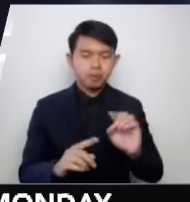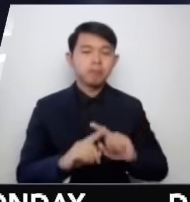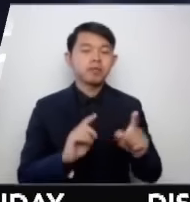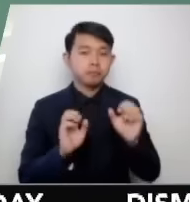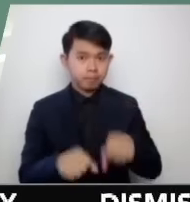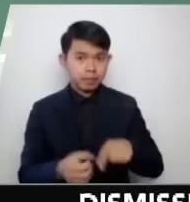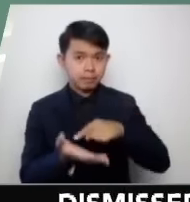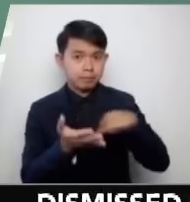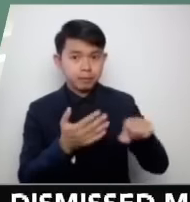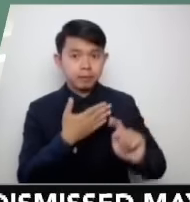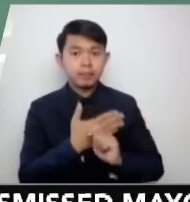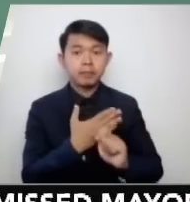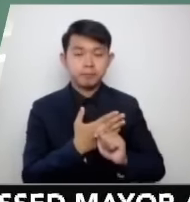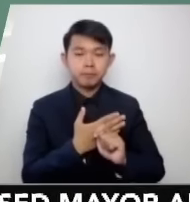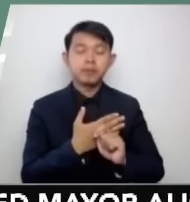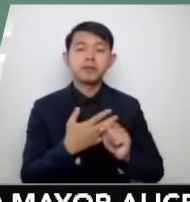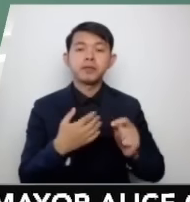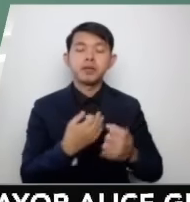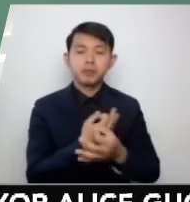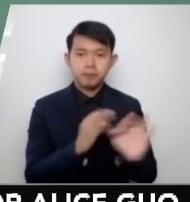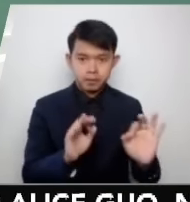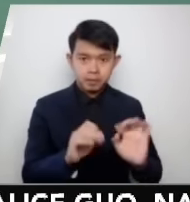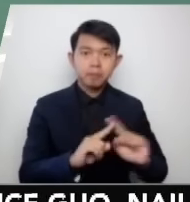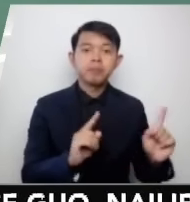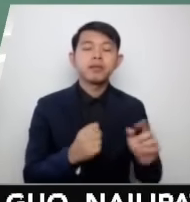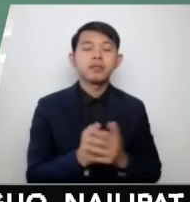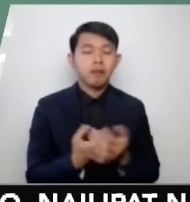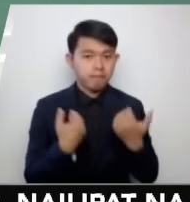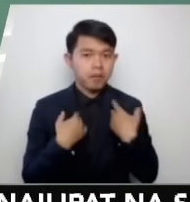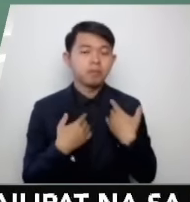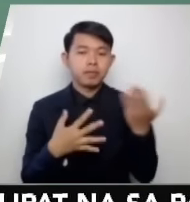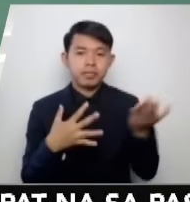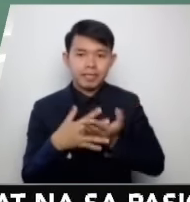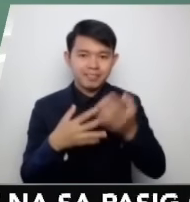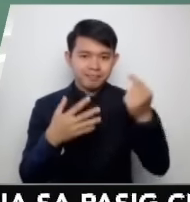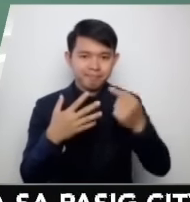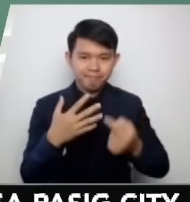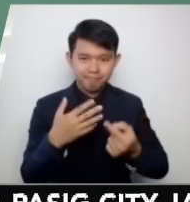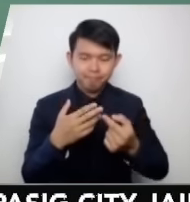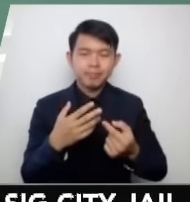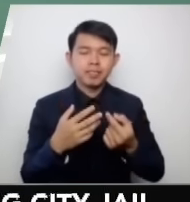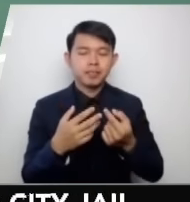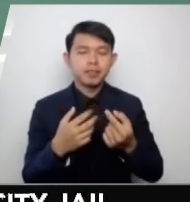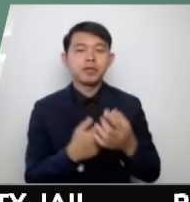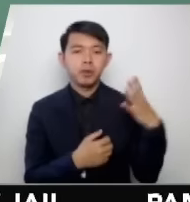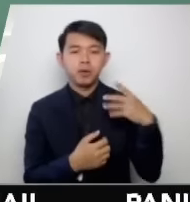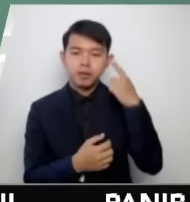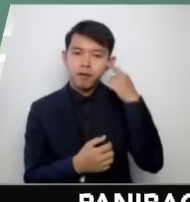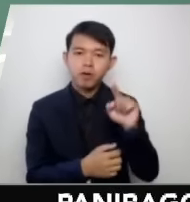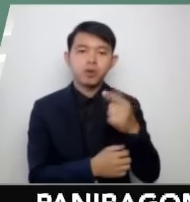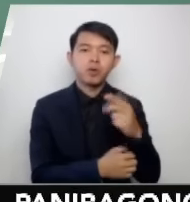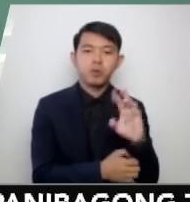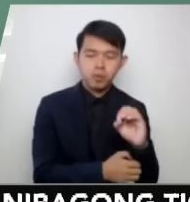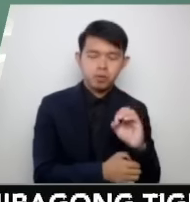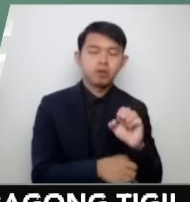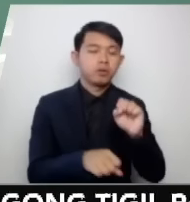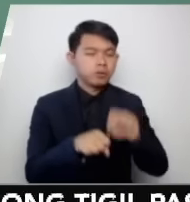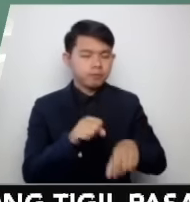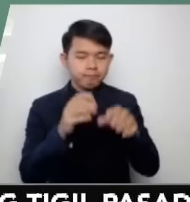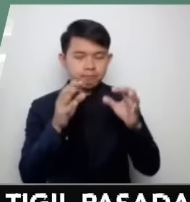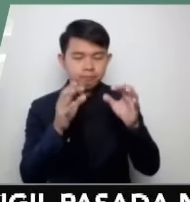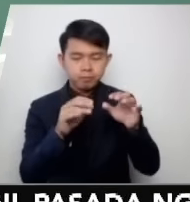sa kanya. May non-bailable human trafficking charges pa aniya laban kay Guo, kaya mananatili siya nakakulong hanggat hindi napapatunayan